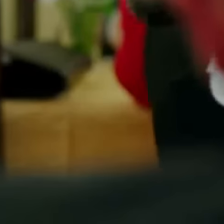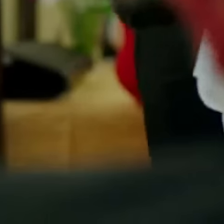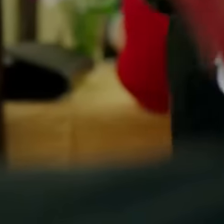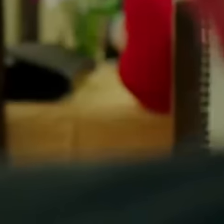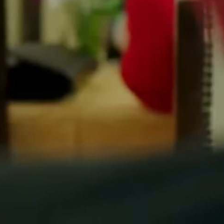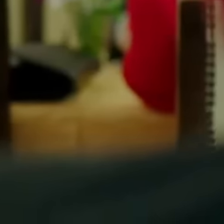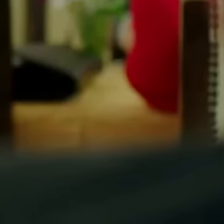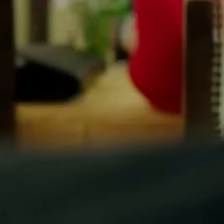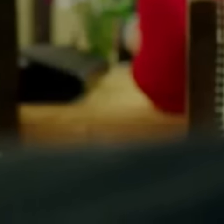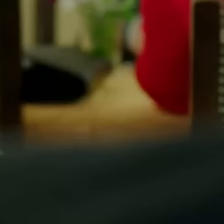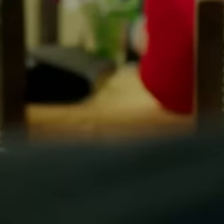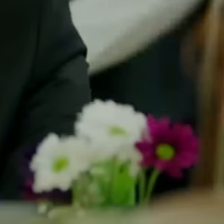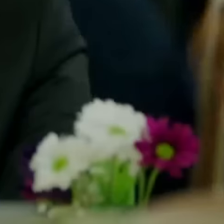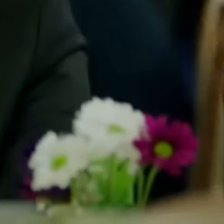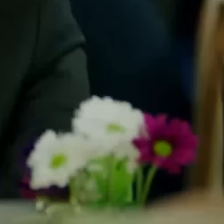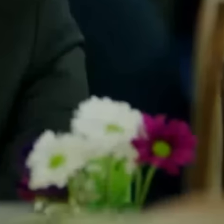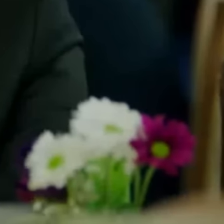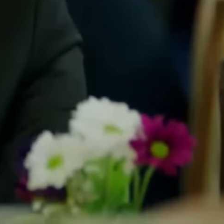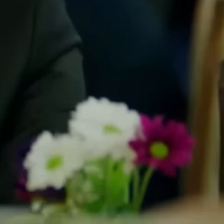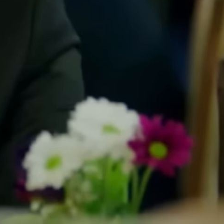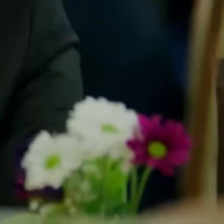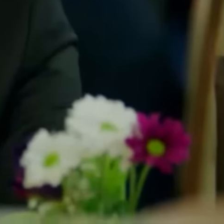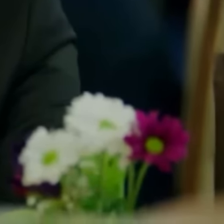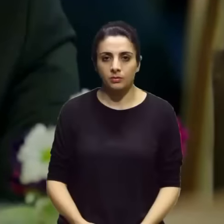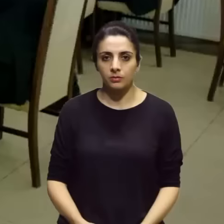Sevinç açık yaka siyah bluzunun kenarını düzeltti.